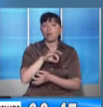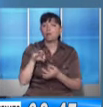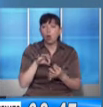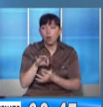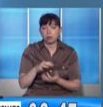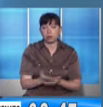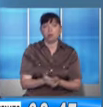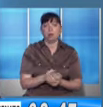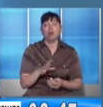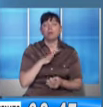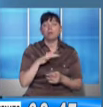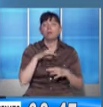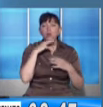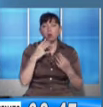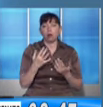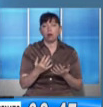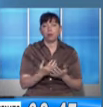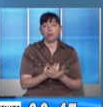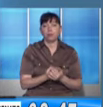despre mărfurile din